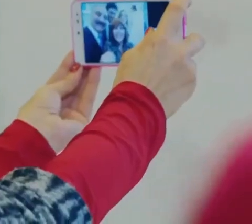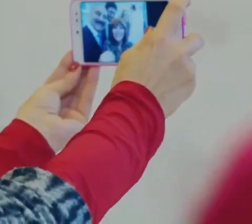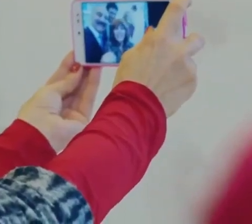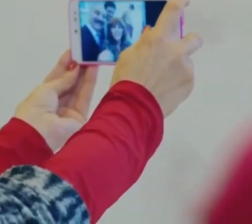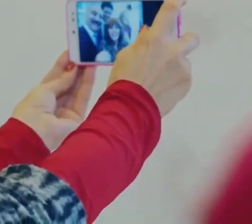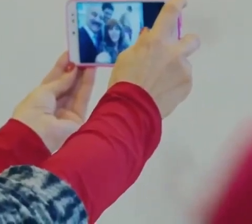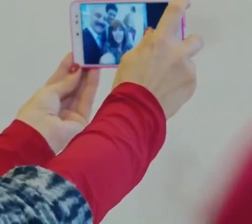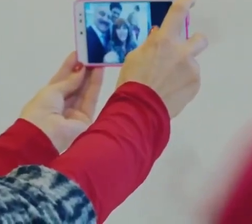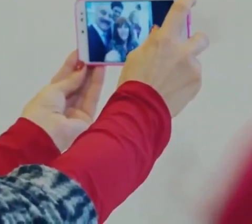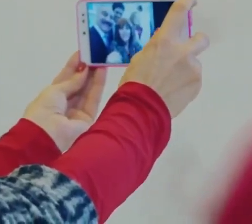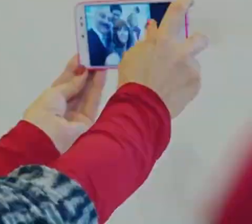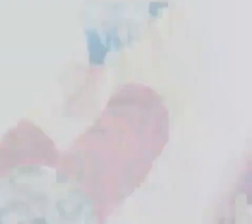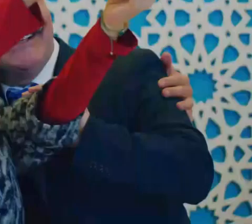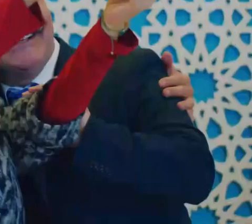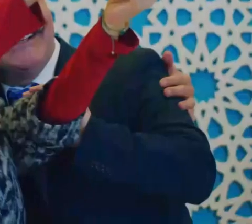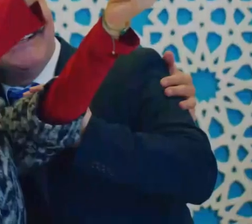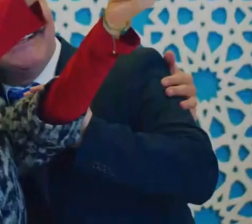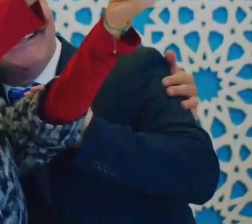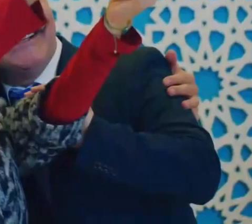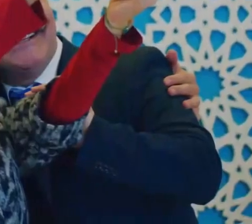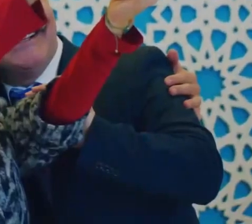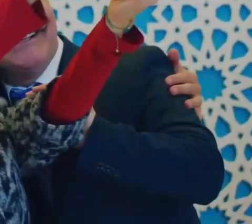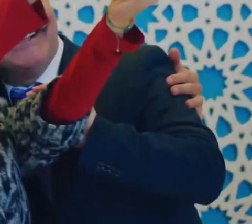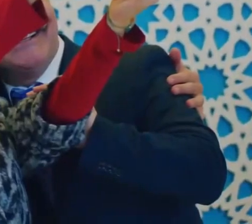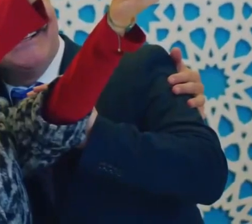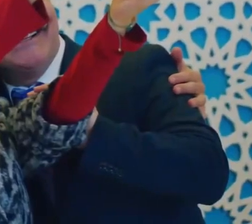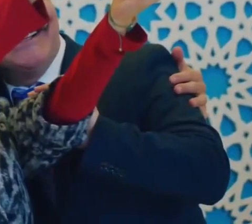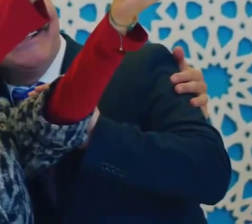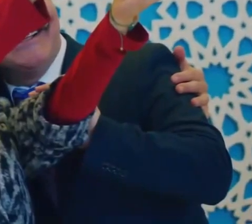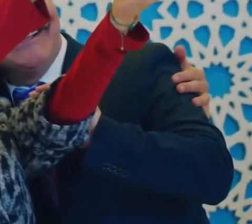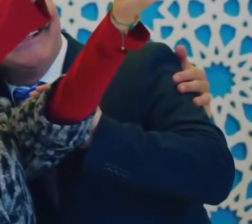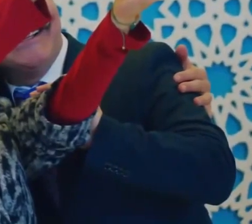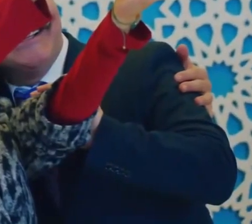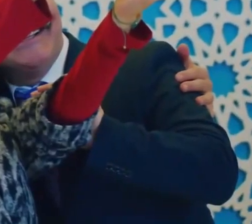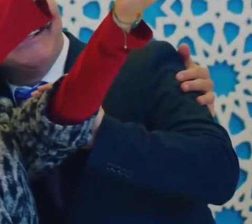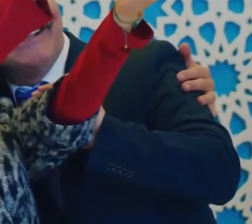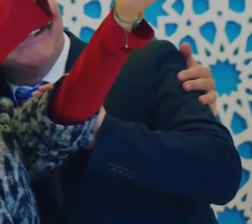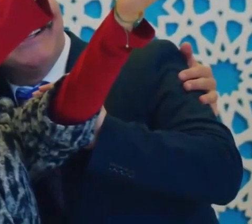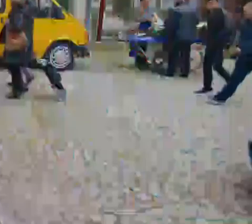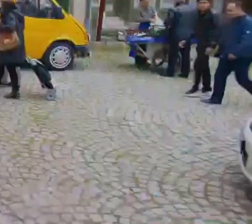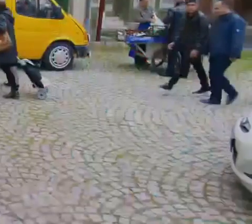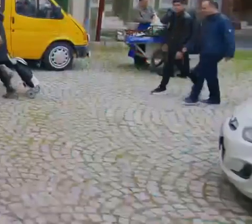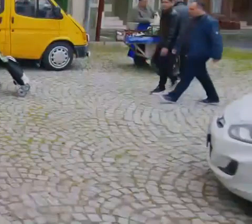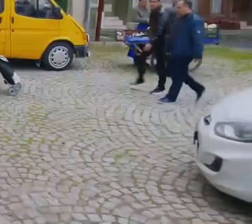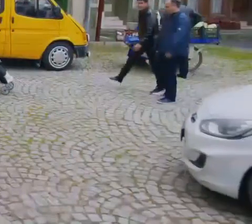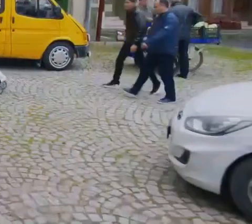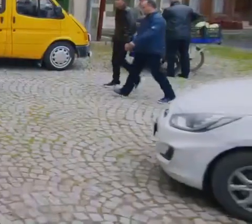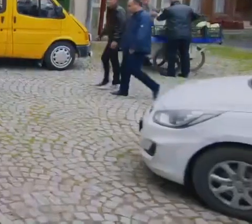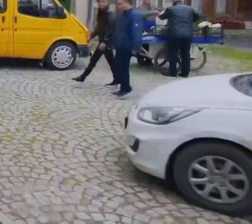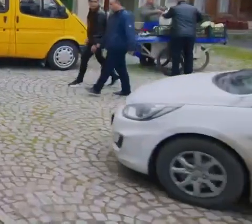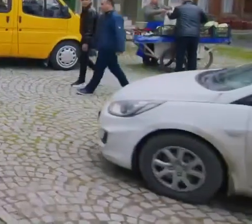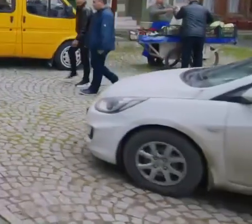göğsünün üzerinde tutuyor. Fotoğraf karesinde gülümsemeleri dondu. Birbirlerine bitişik eski